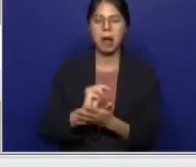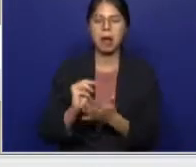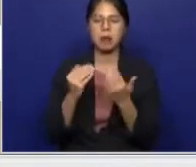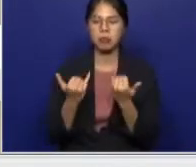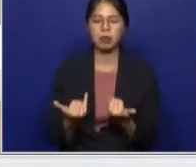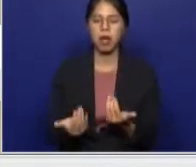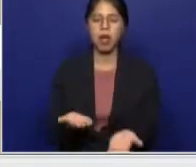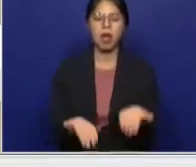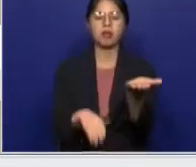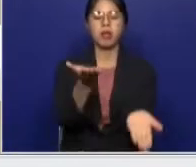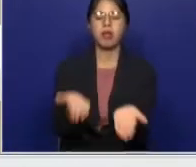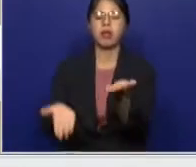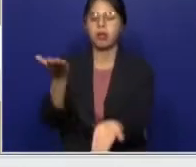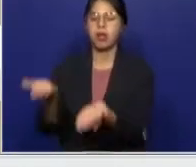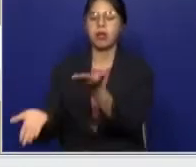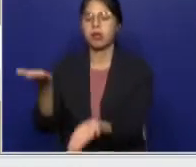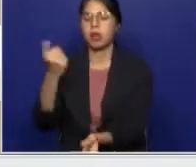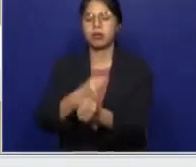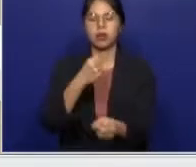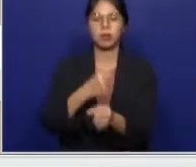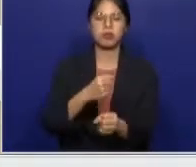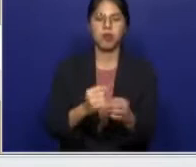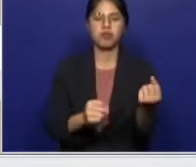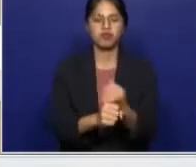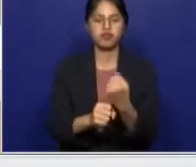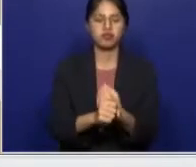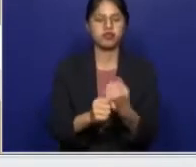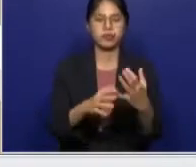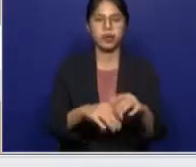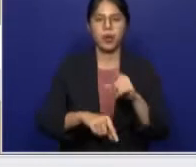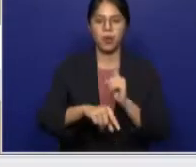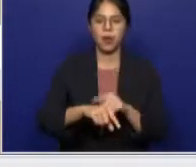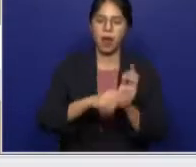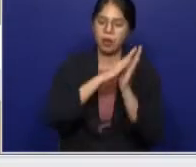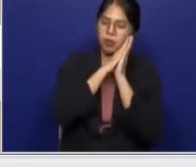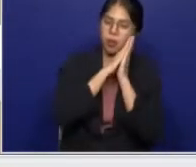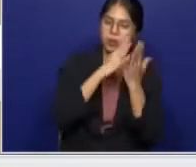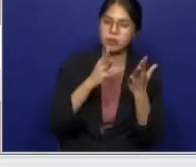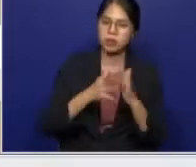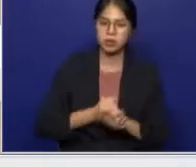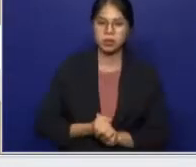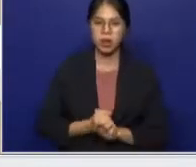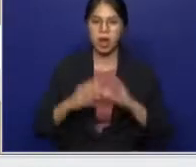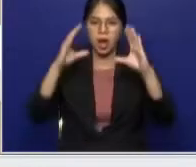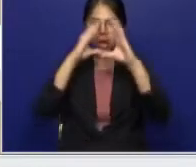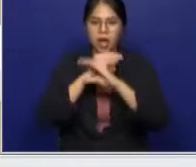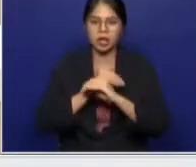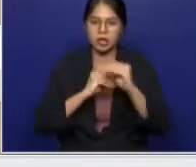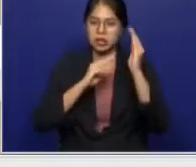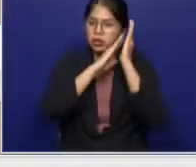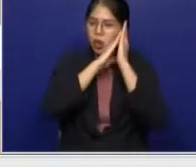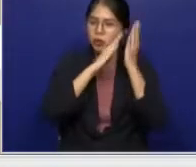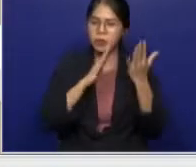แต่บัณฑิตจะไปทำอะไรก็ได้บางทีก็ไม่ได้นอนตามเวลานะครับผมสังเกตดูเดี๋ยวนี้กลางคืนก็ไม่ค่อยนอนกันกล